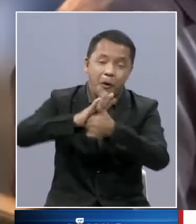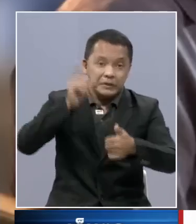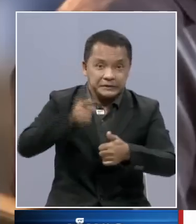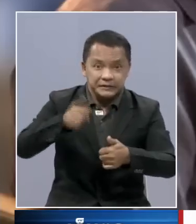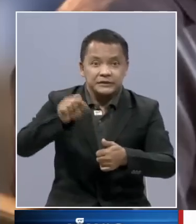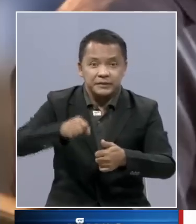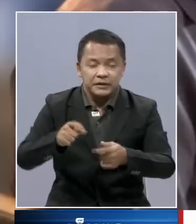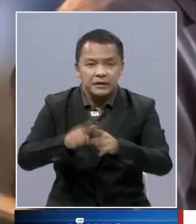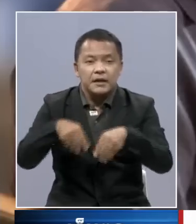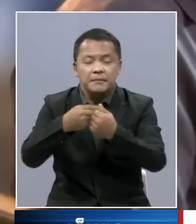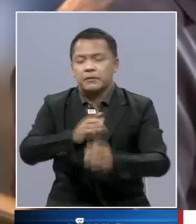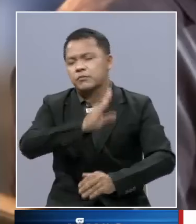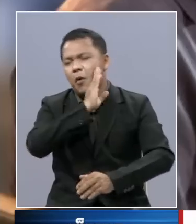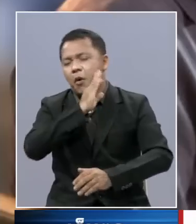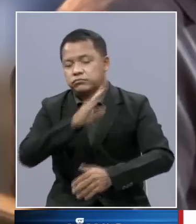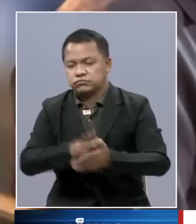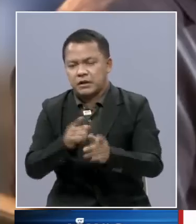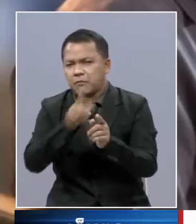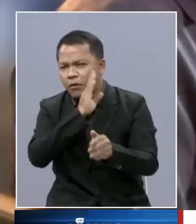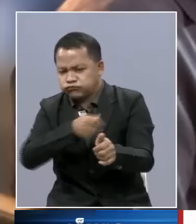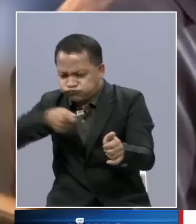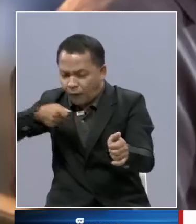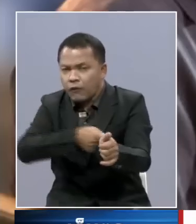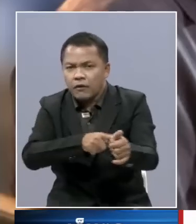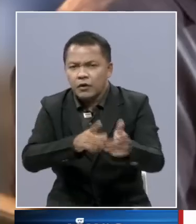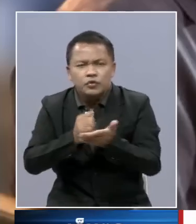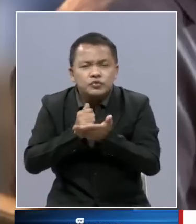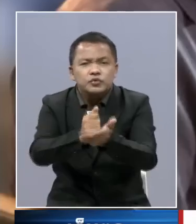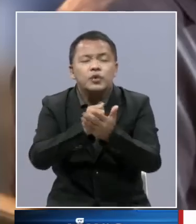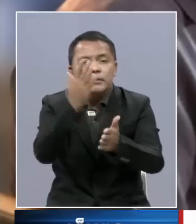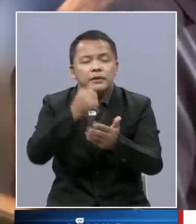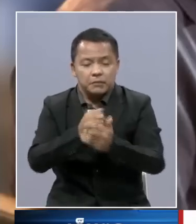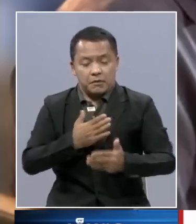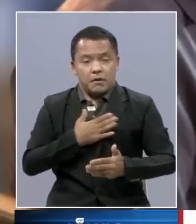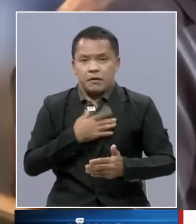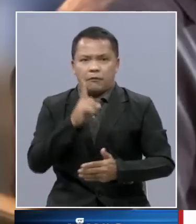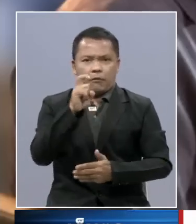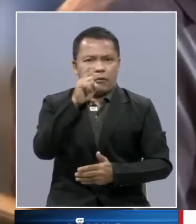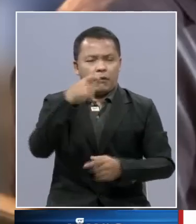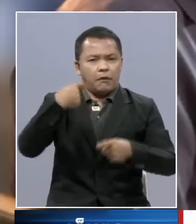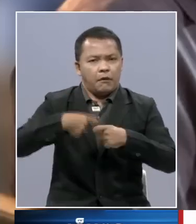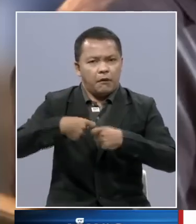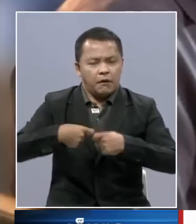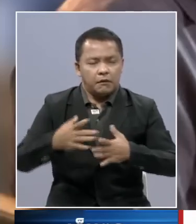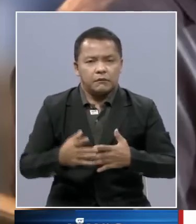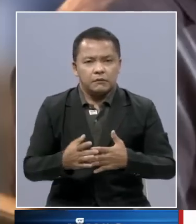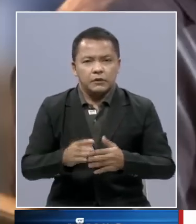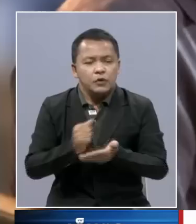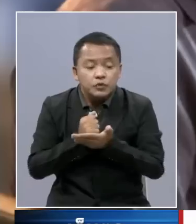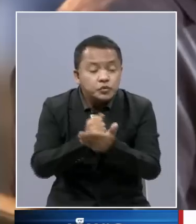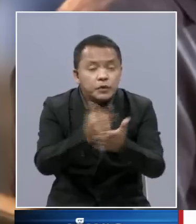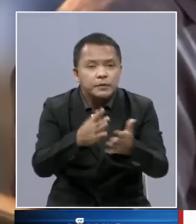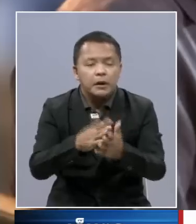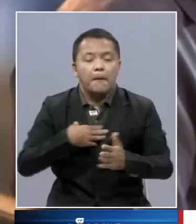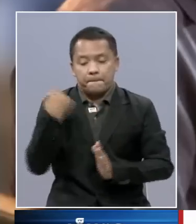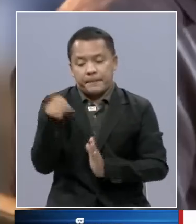รือครับเพื่อนที่โกหกคอยแทงข้างหลังตลอดแต่ต้องช่วยมันเพราะลำพังตัวเองมันไปเองก็ไม่รอดไม่ช่วยมัน